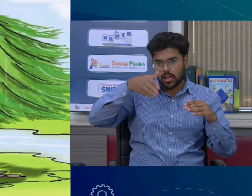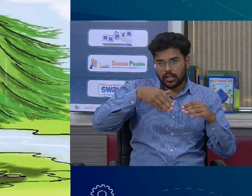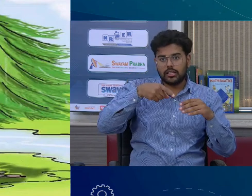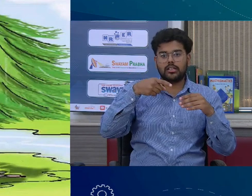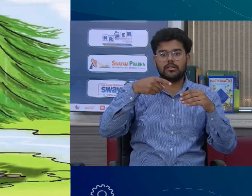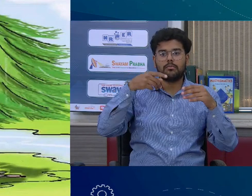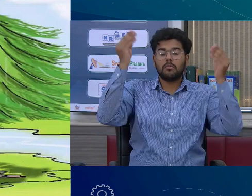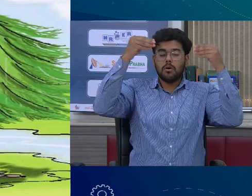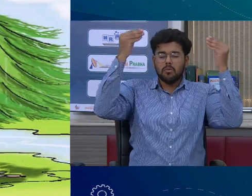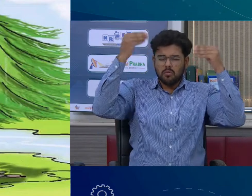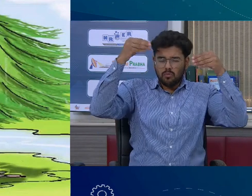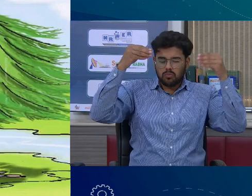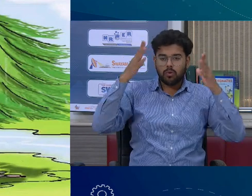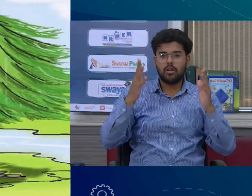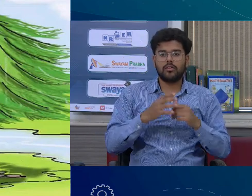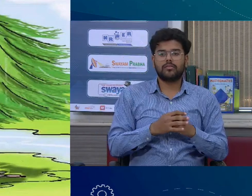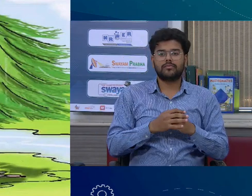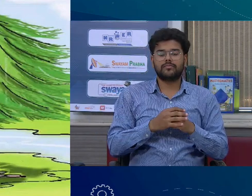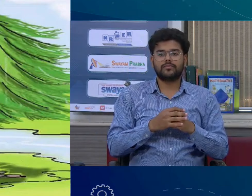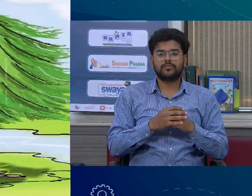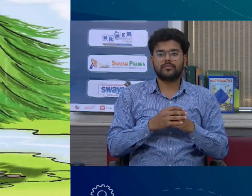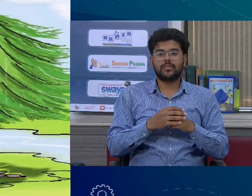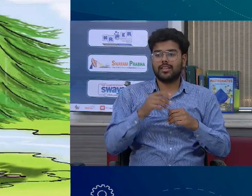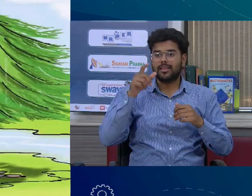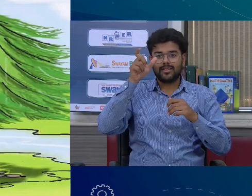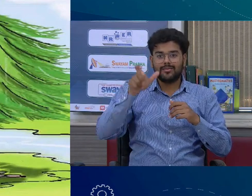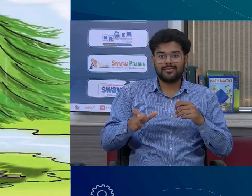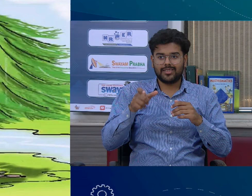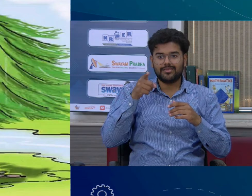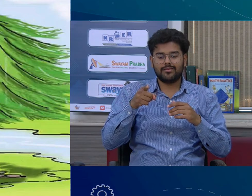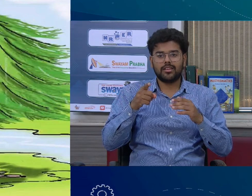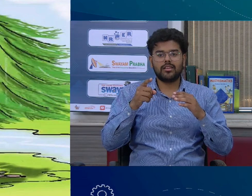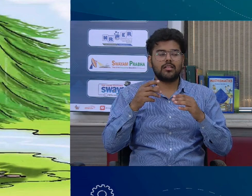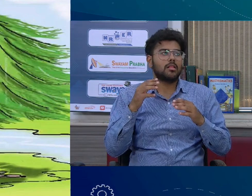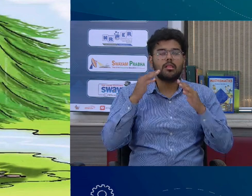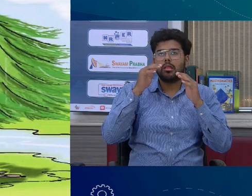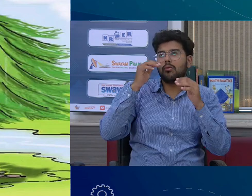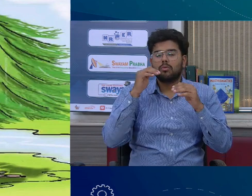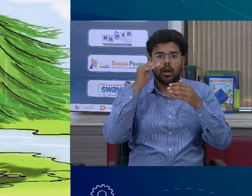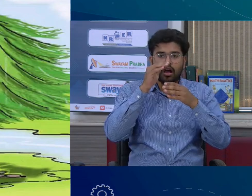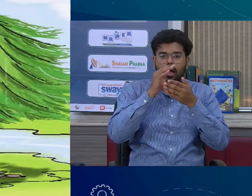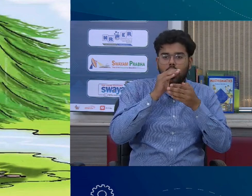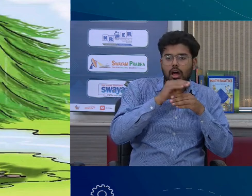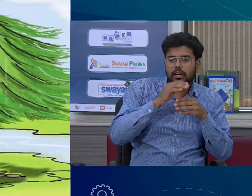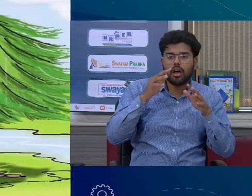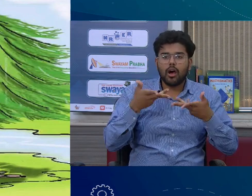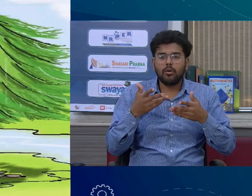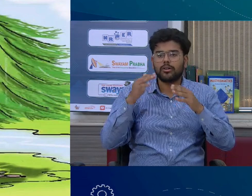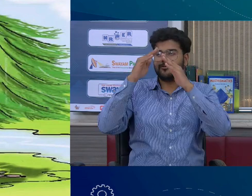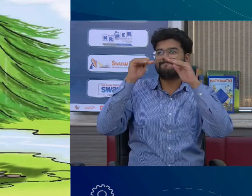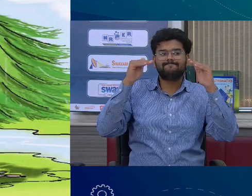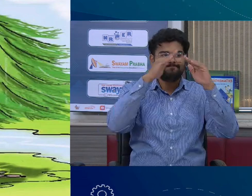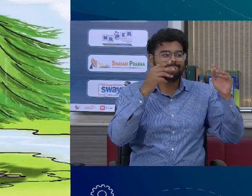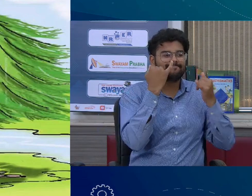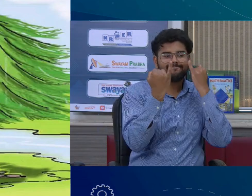heavily. Shetty looked around for shelter and saw a pretty little fir tree. Shetty